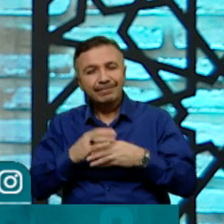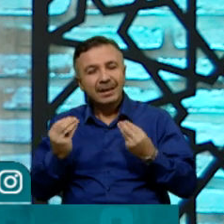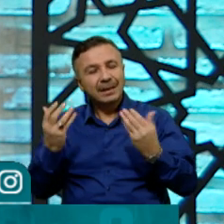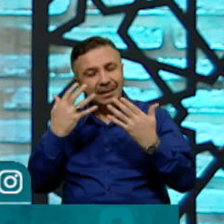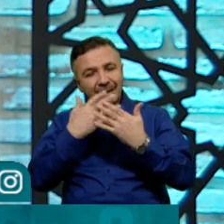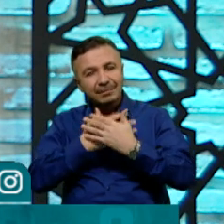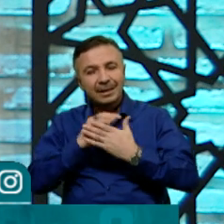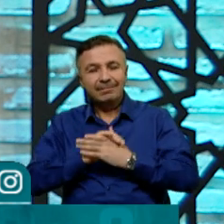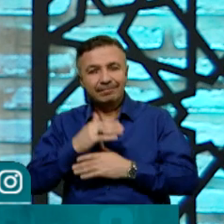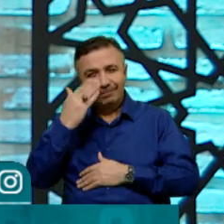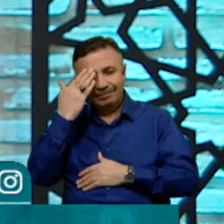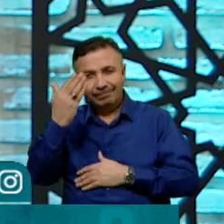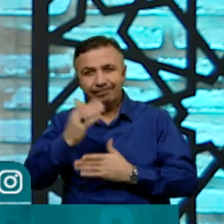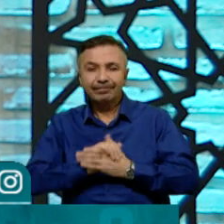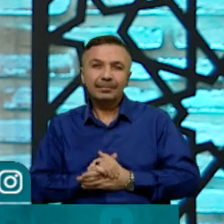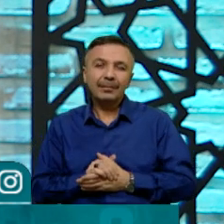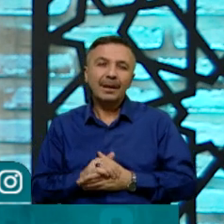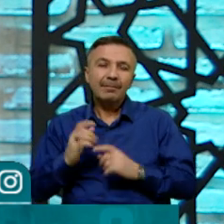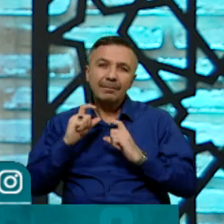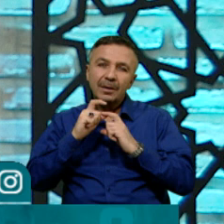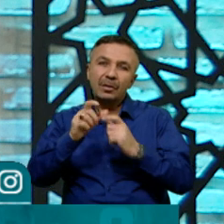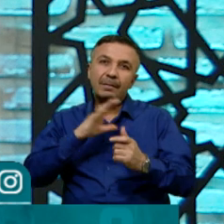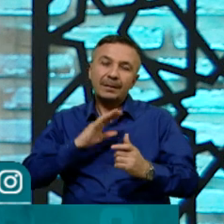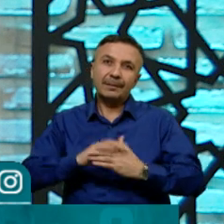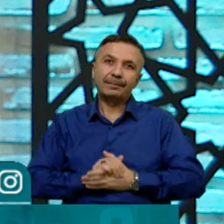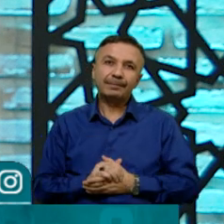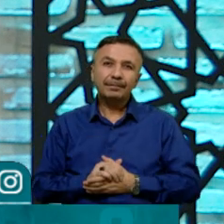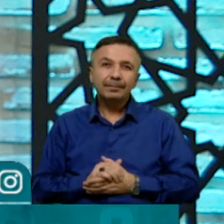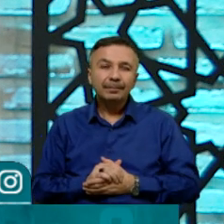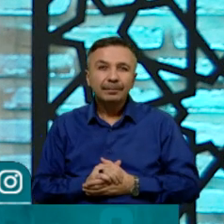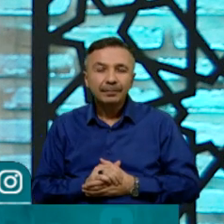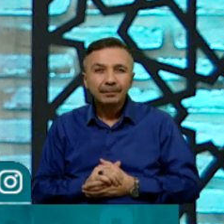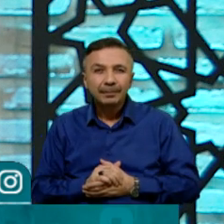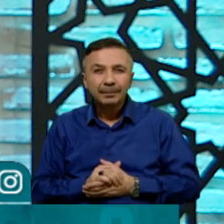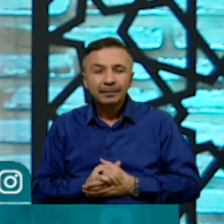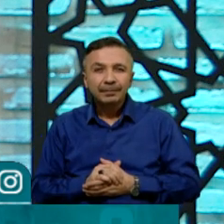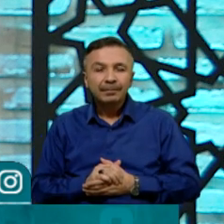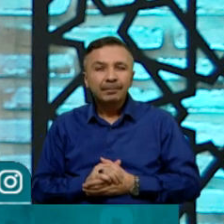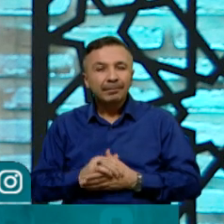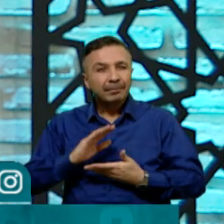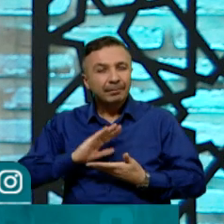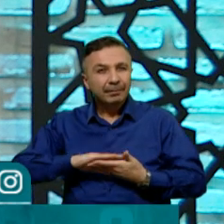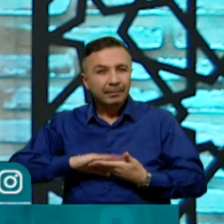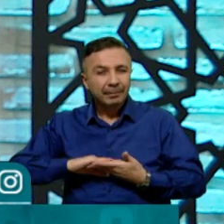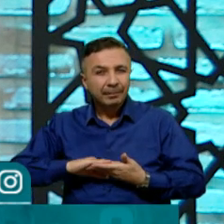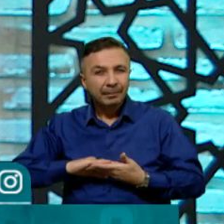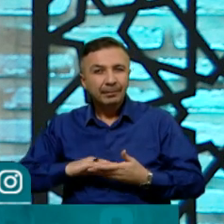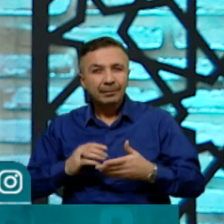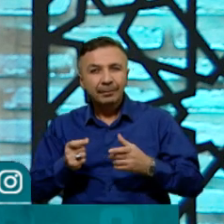Sağ olun hayırlı akşamlar bir sorunumuz vardı şimdi bu değil yani bir arkadaşımız